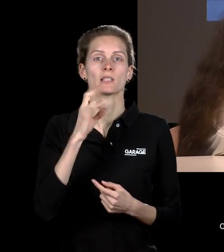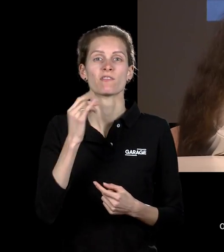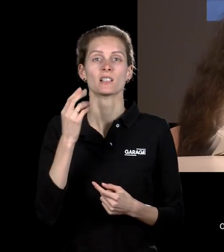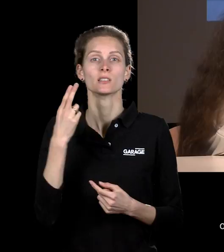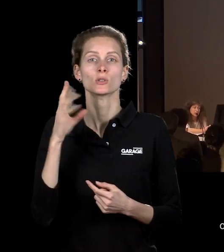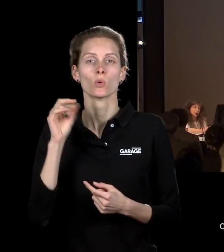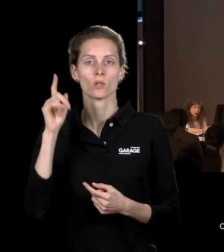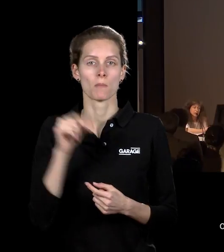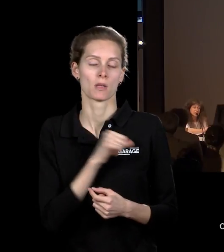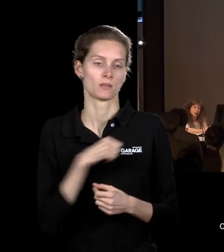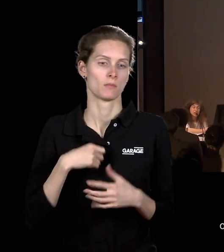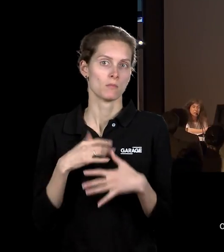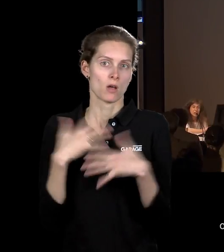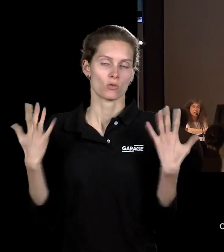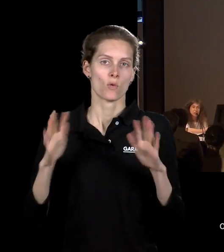странная,